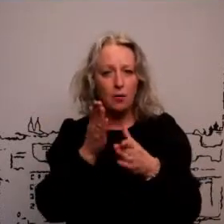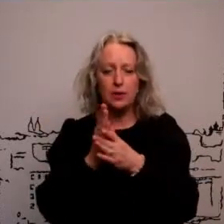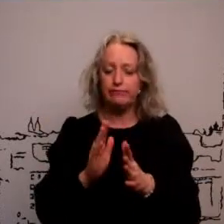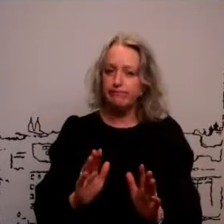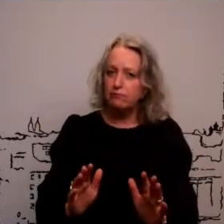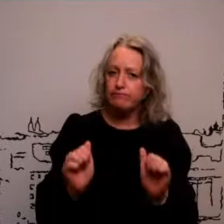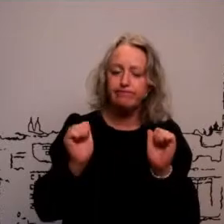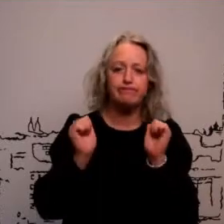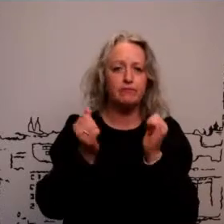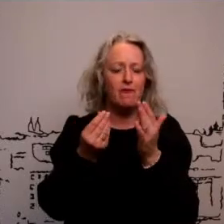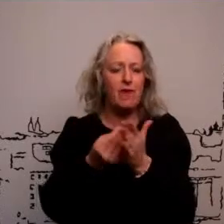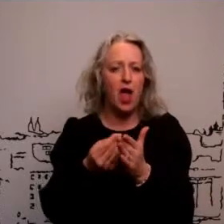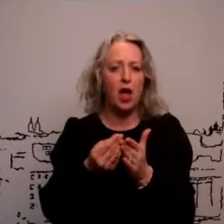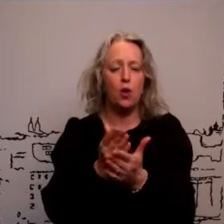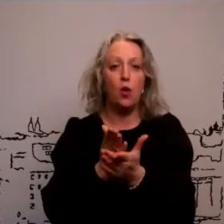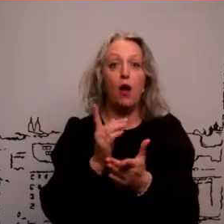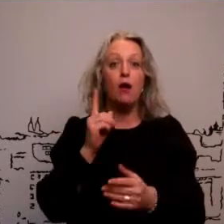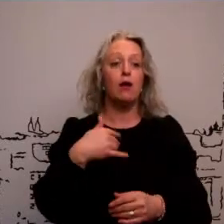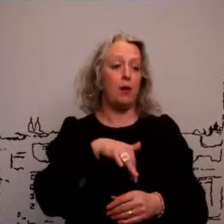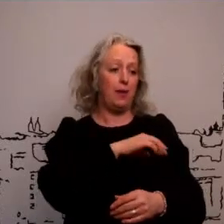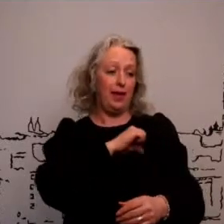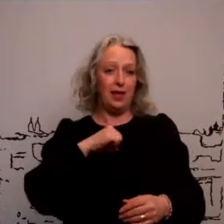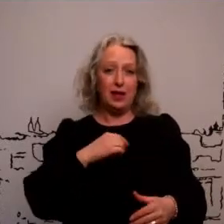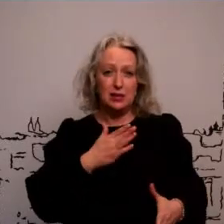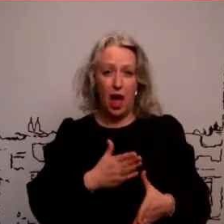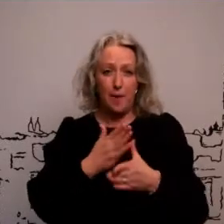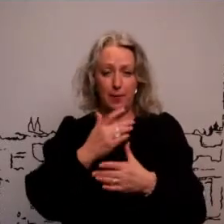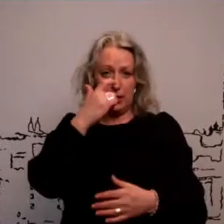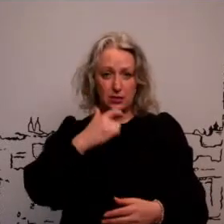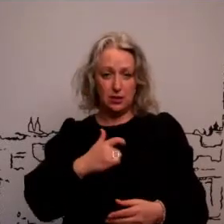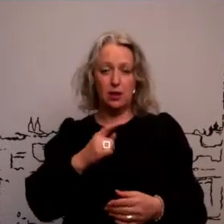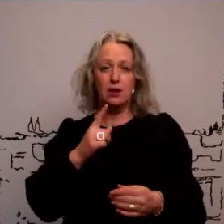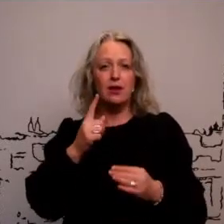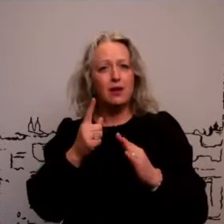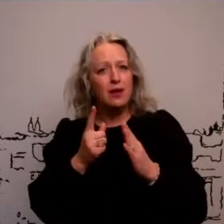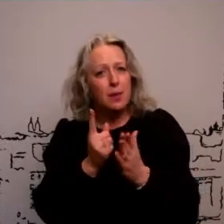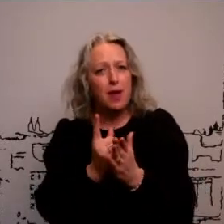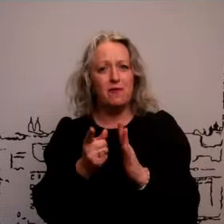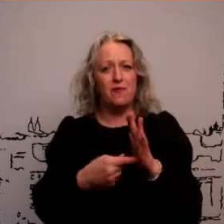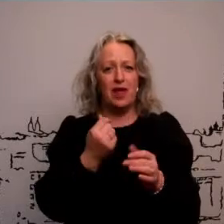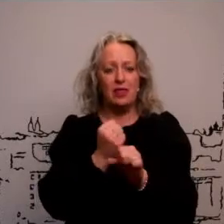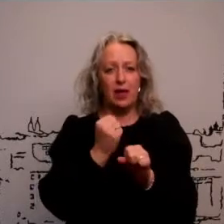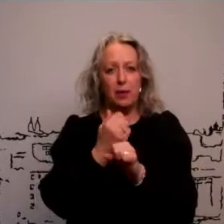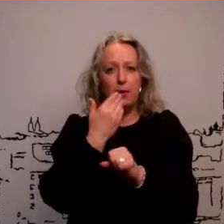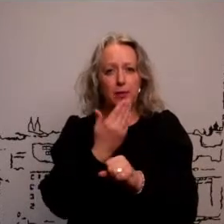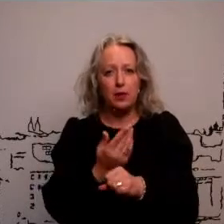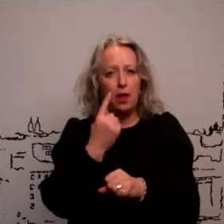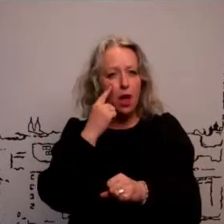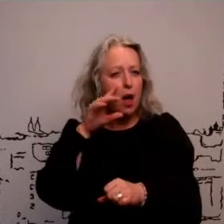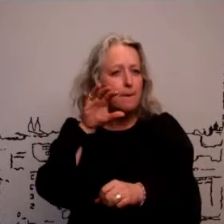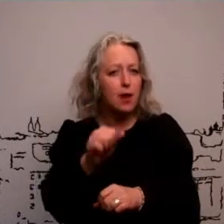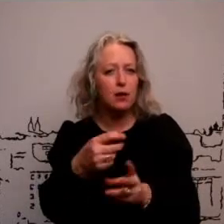väärtusega, aga me abistajatena peaksime tegema veel ühe sammu, et märkama, et neid teisi ka,